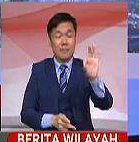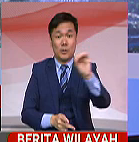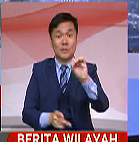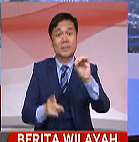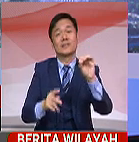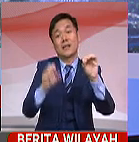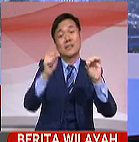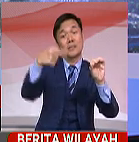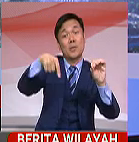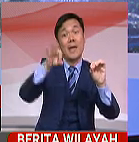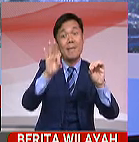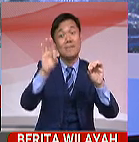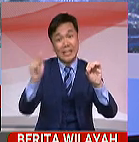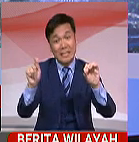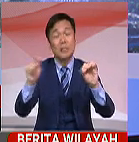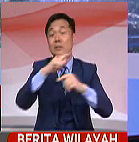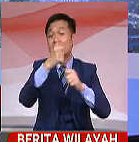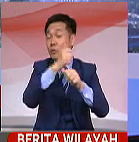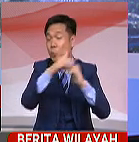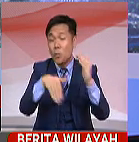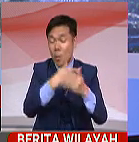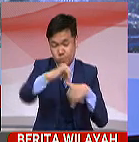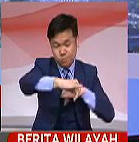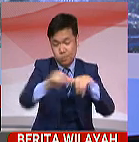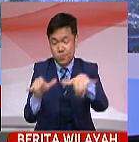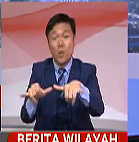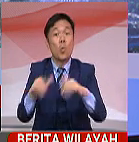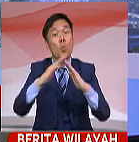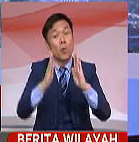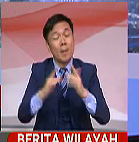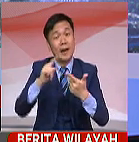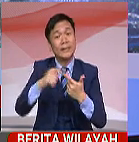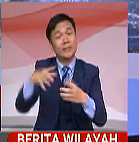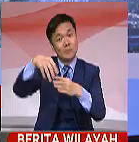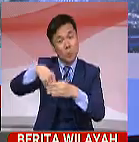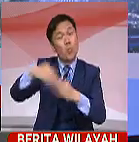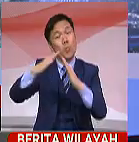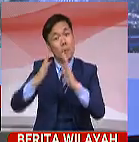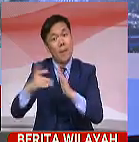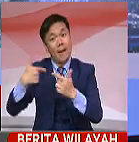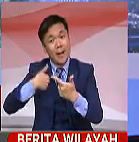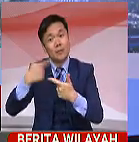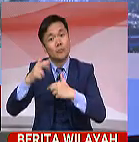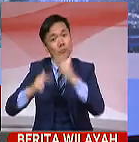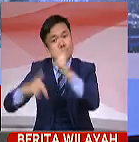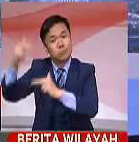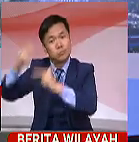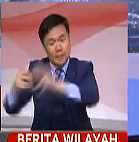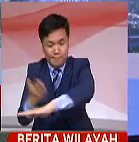persegi ke atas bagi setiap kediaman selain menarik taraf kelengkapan fasiliti dan keupayaan